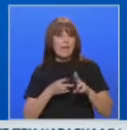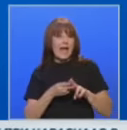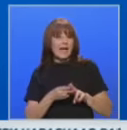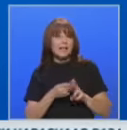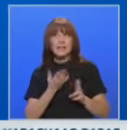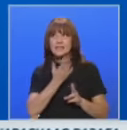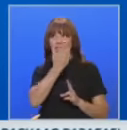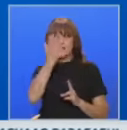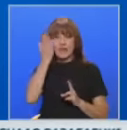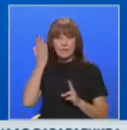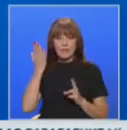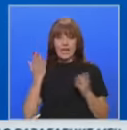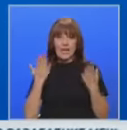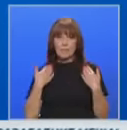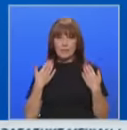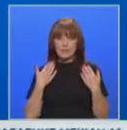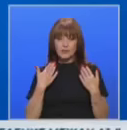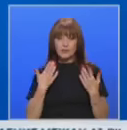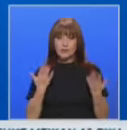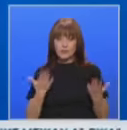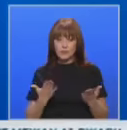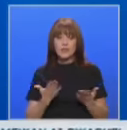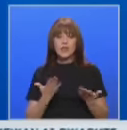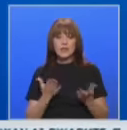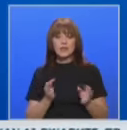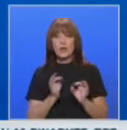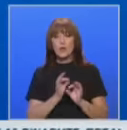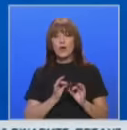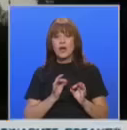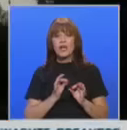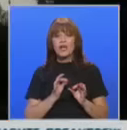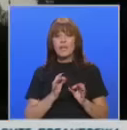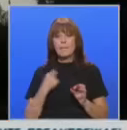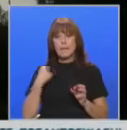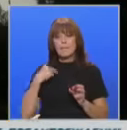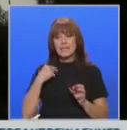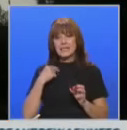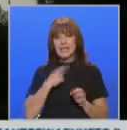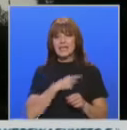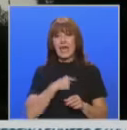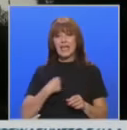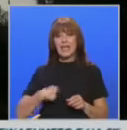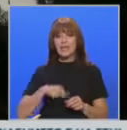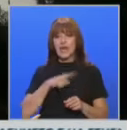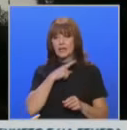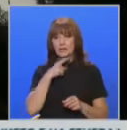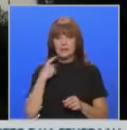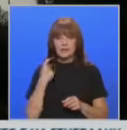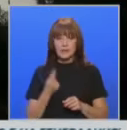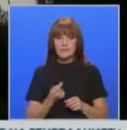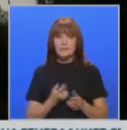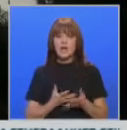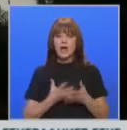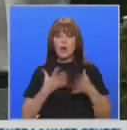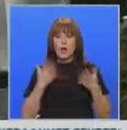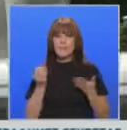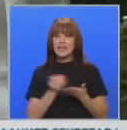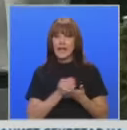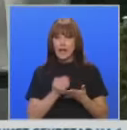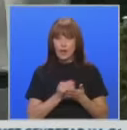Занижени са и очакванията заради отсъствието на президентите на Китай и Русия. 19-те най-големи икономики в света